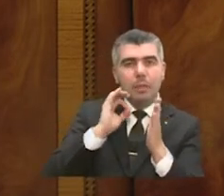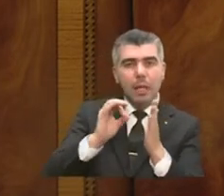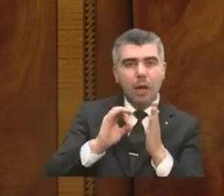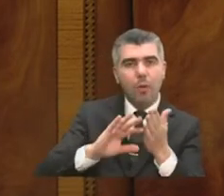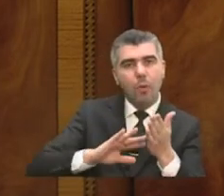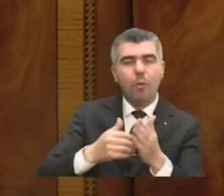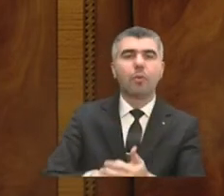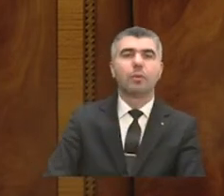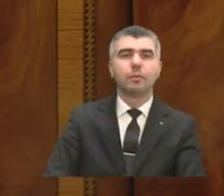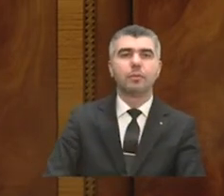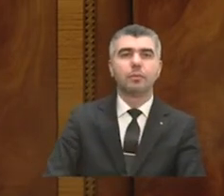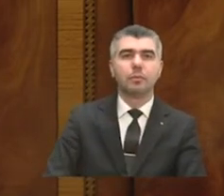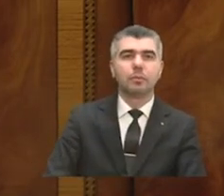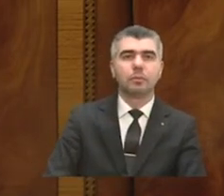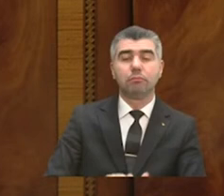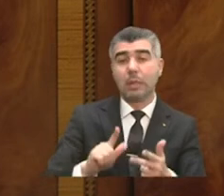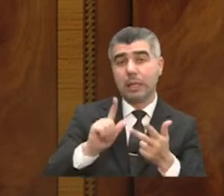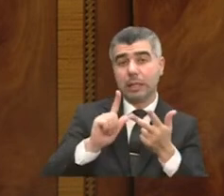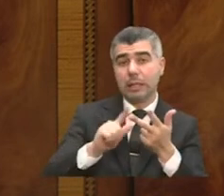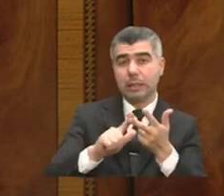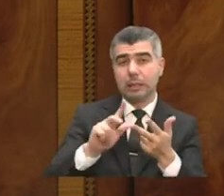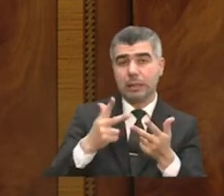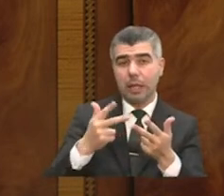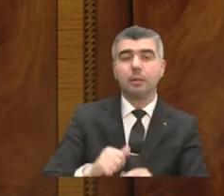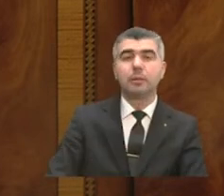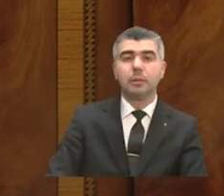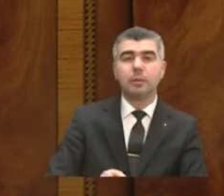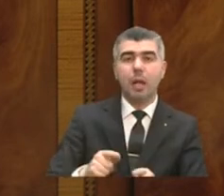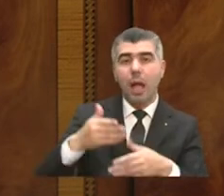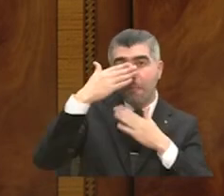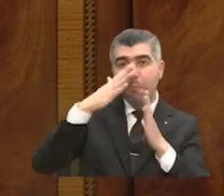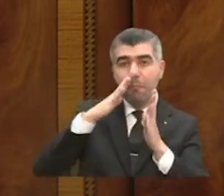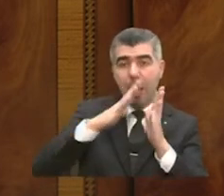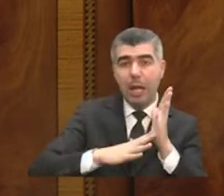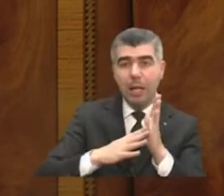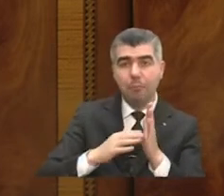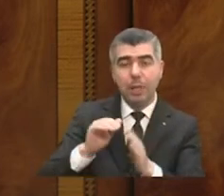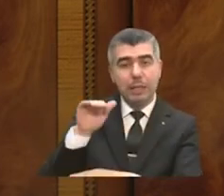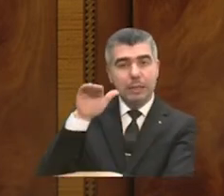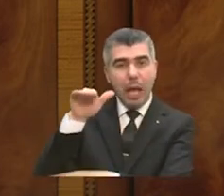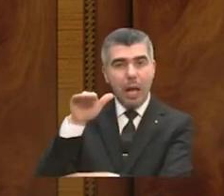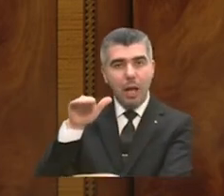des syndicalistes mondiaux à les amener justement